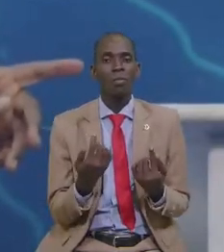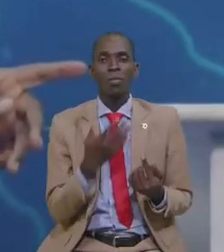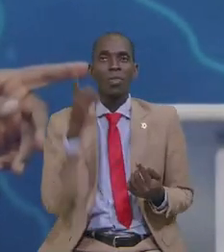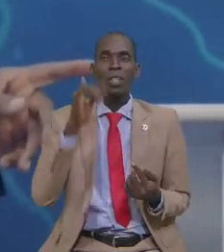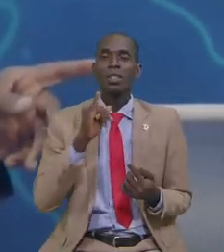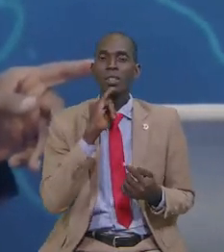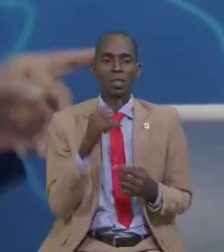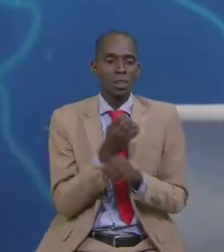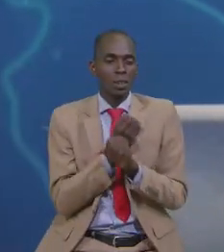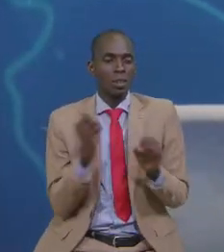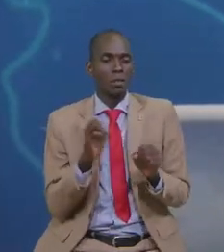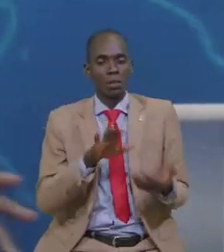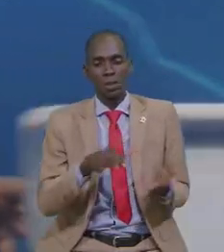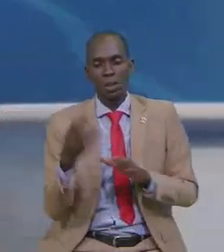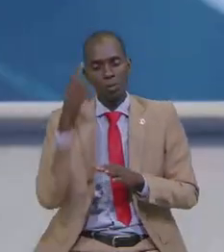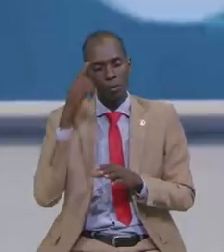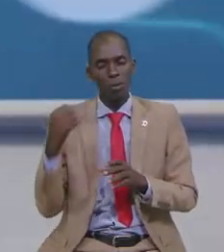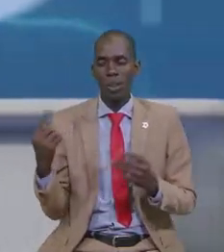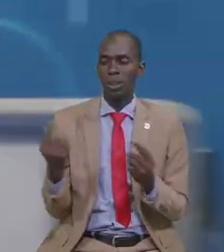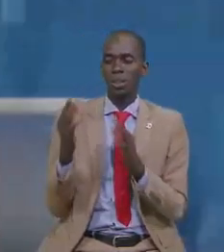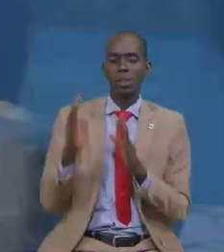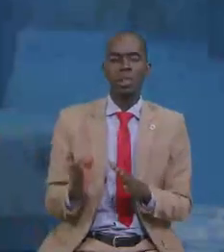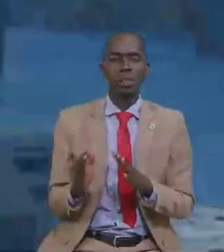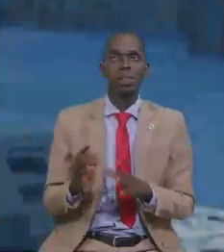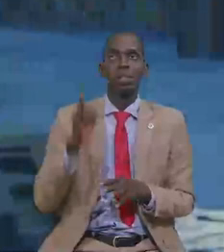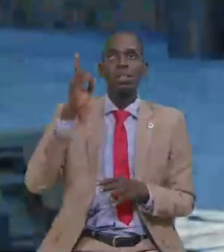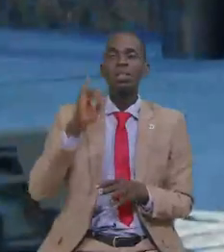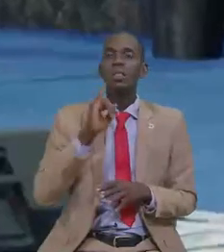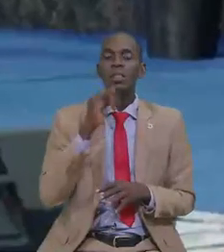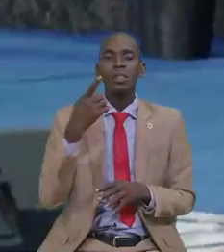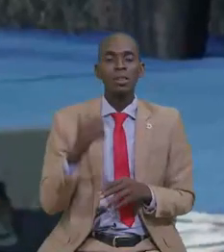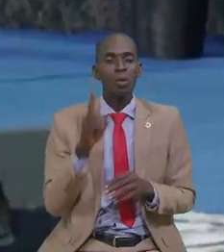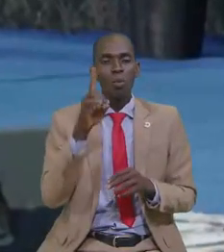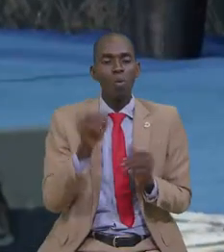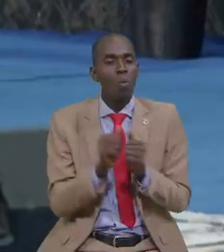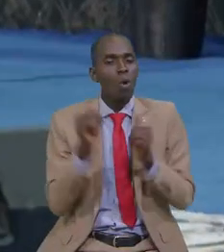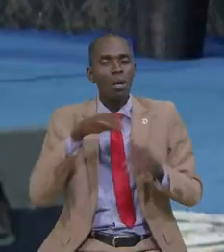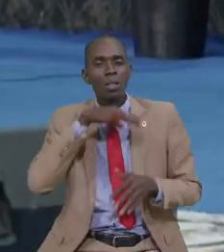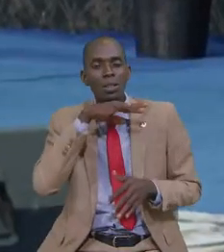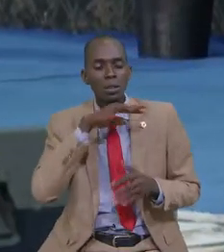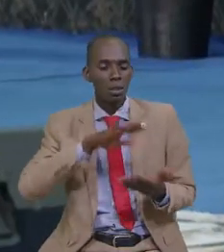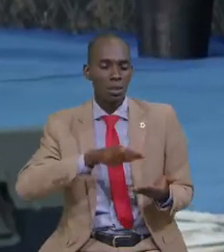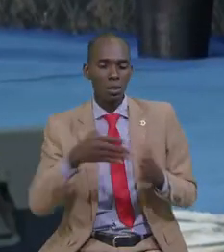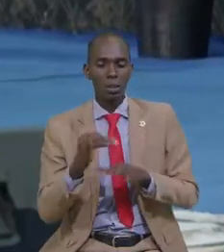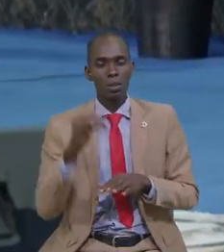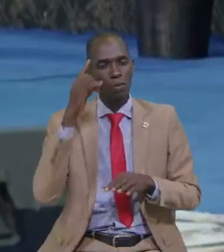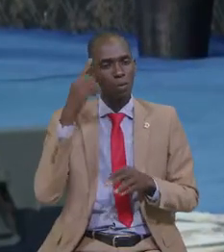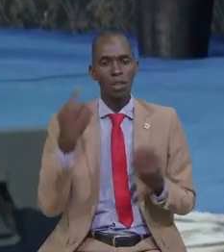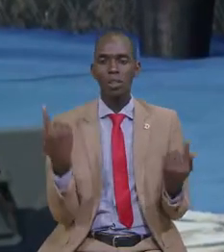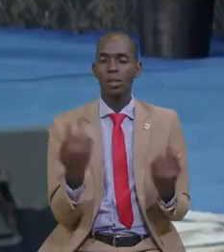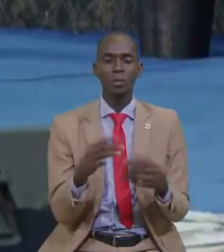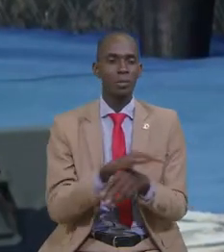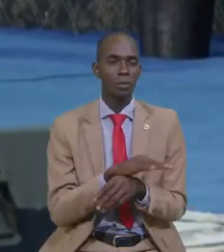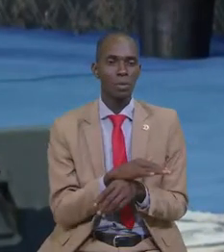jamais commis de péché. C'est le juste qui mourait, le juste qui meurt pour